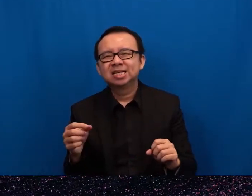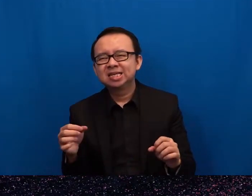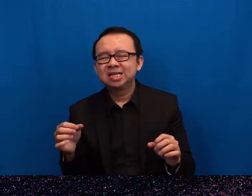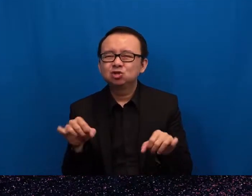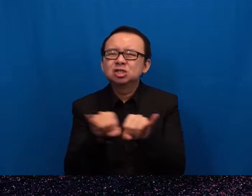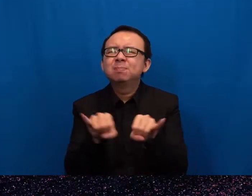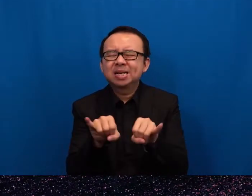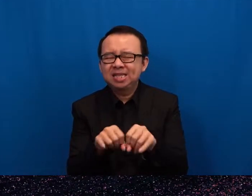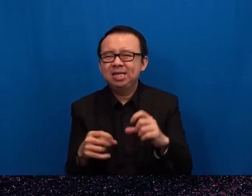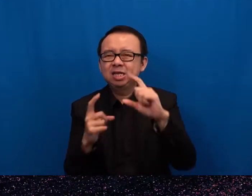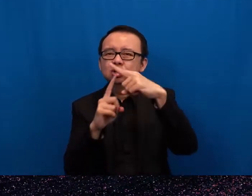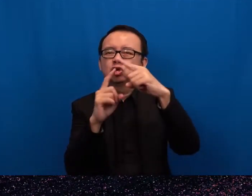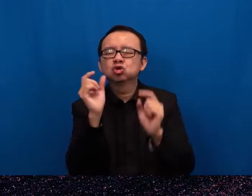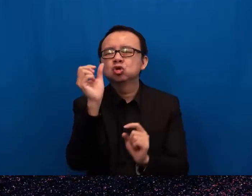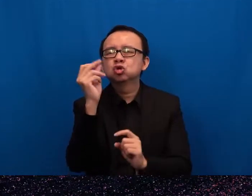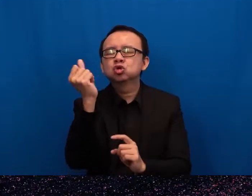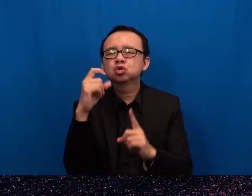and West still meet.